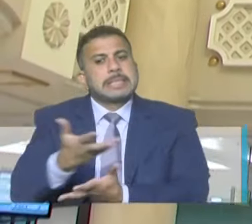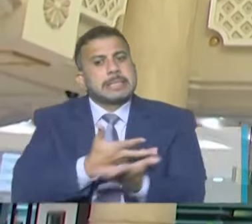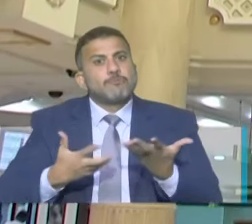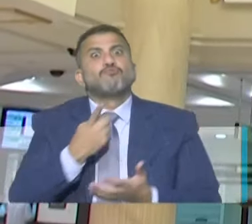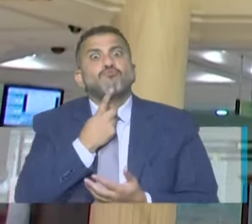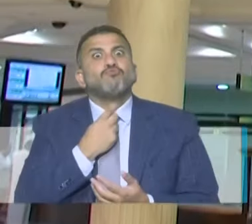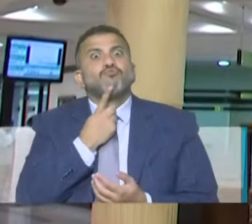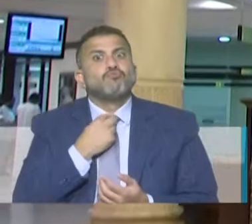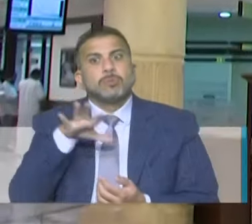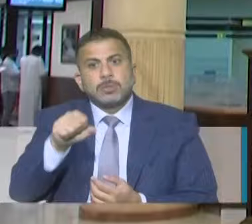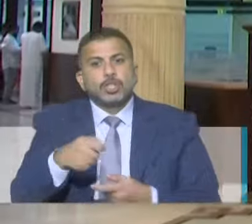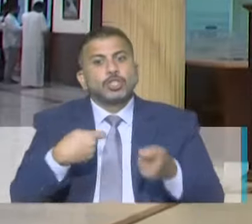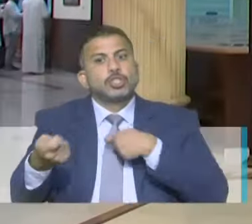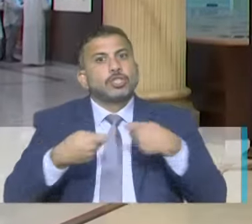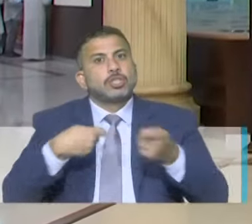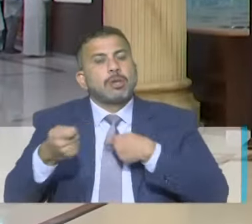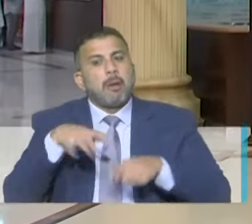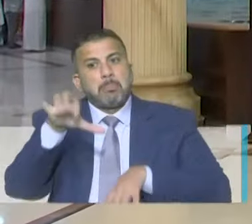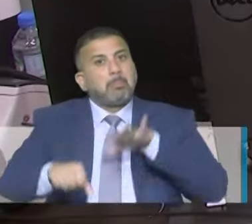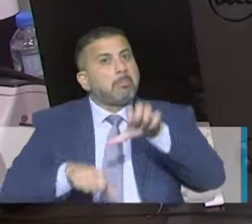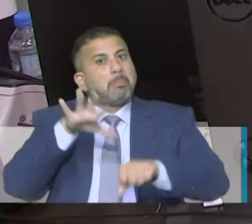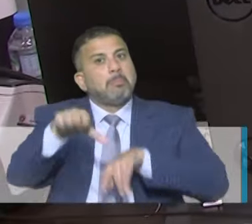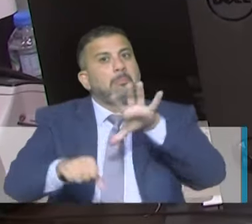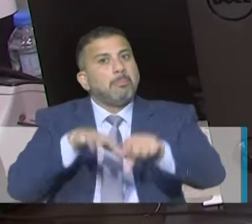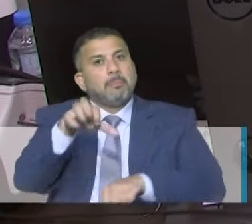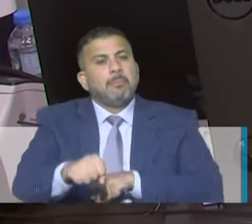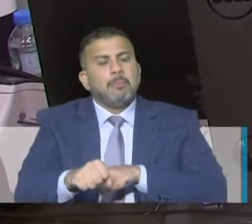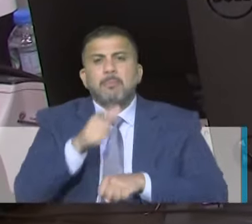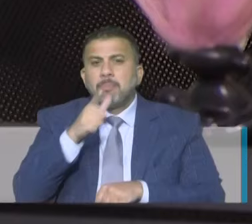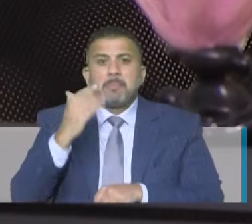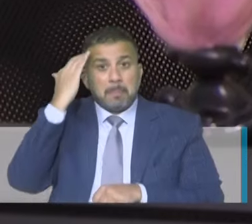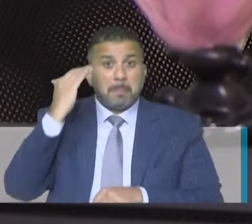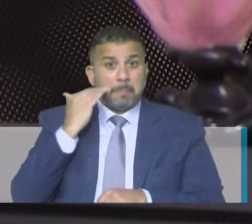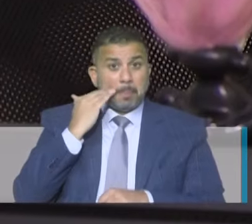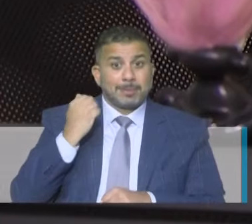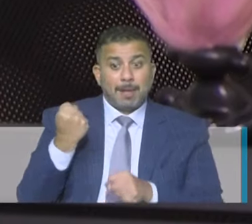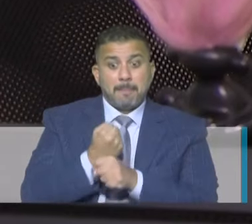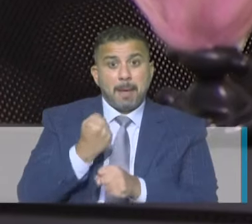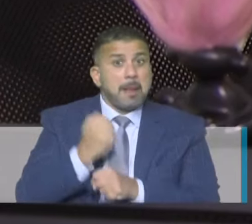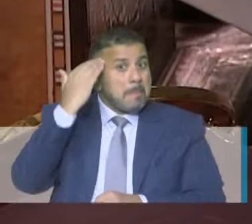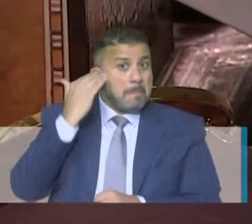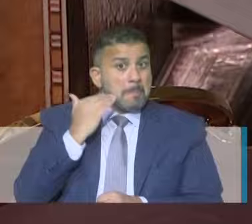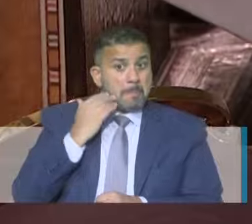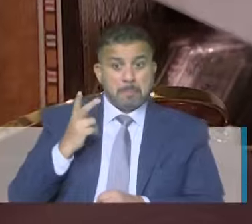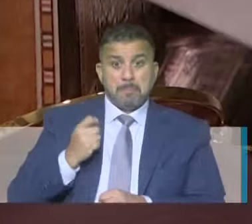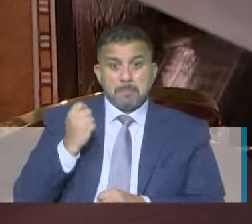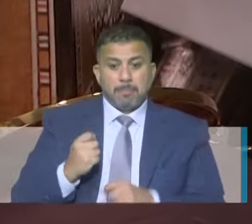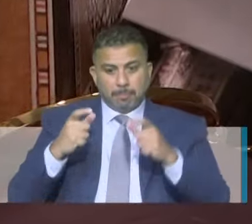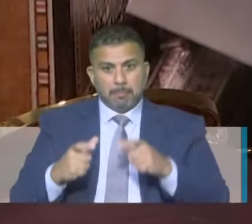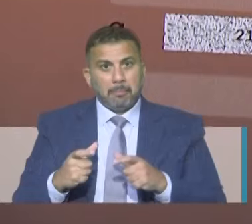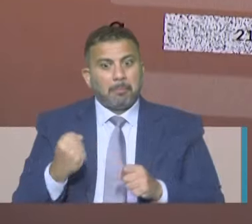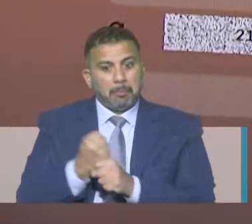لا سيما في القطاع التجاري، فيما أصبحت مشاريع سيدات الأعمال أكثر تمكناً في السوق